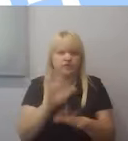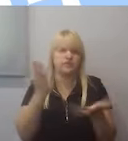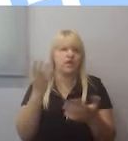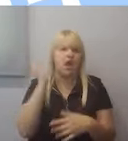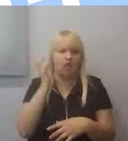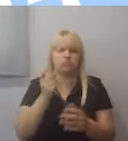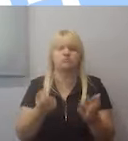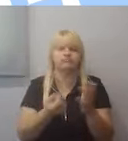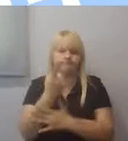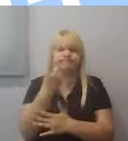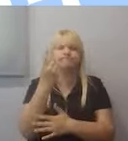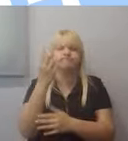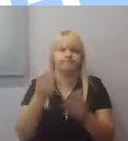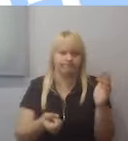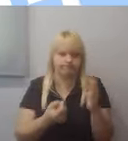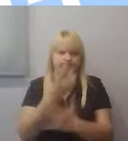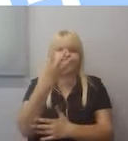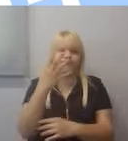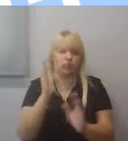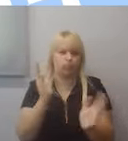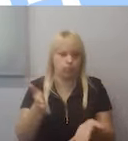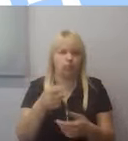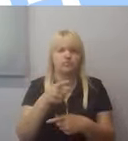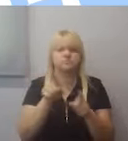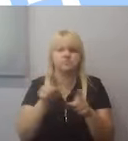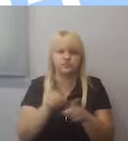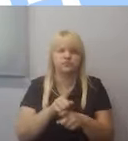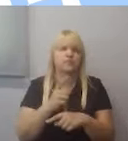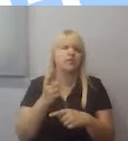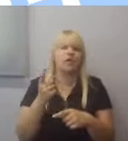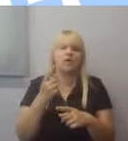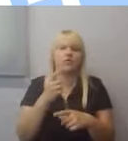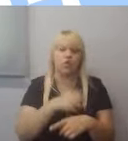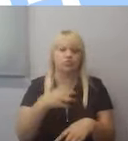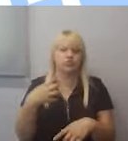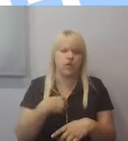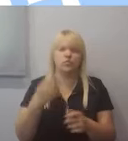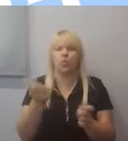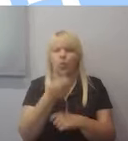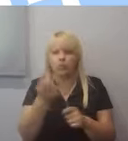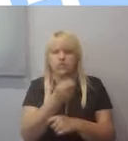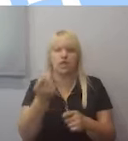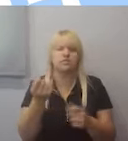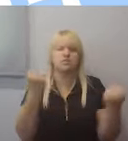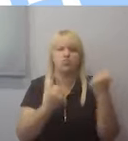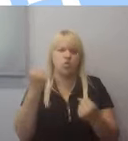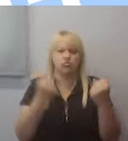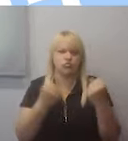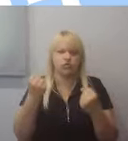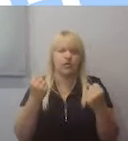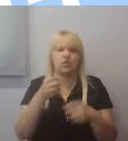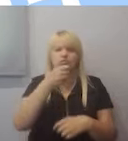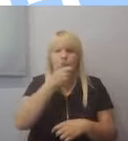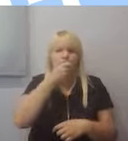izmantojot pašvaldības policijas vai ugunsdzēsības automobiļu skaļruņus par turpmāko darbību un